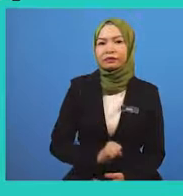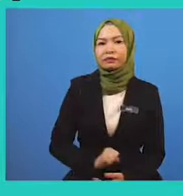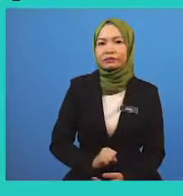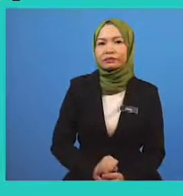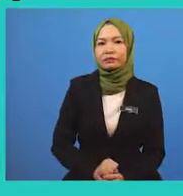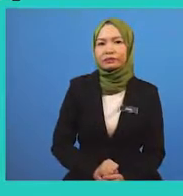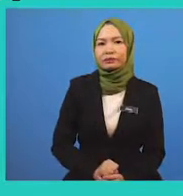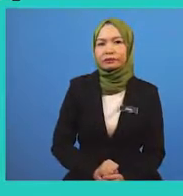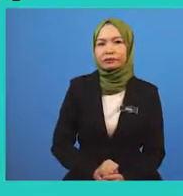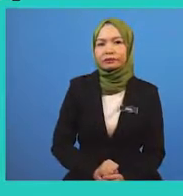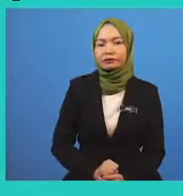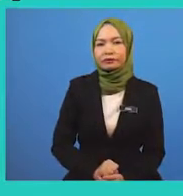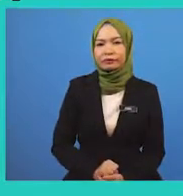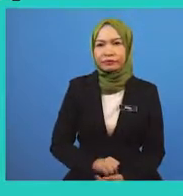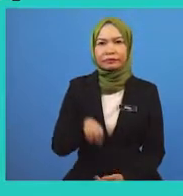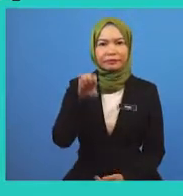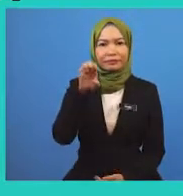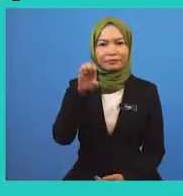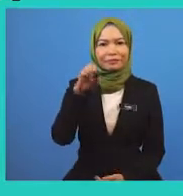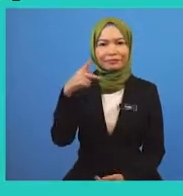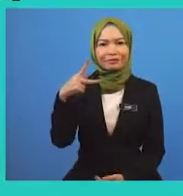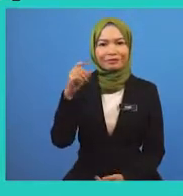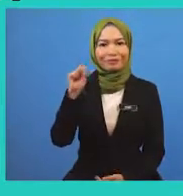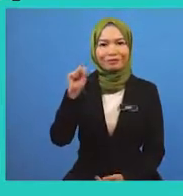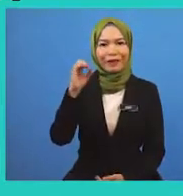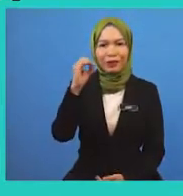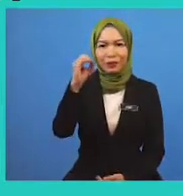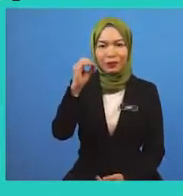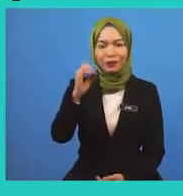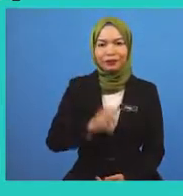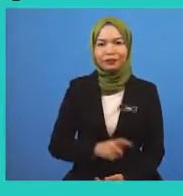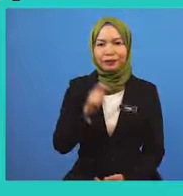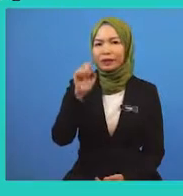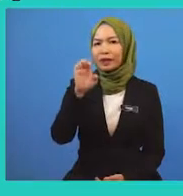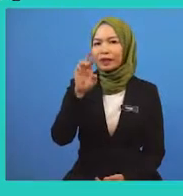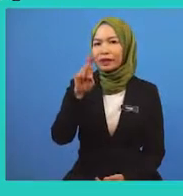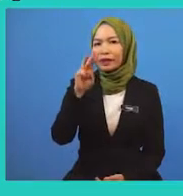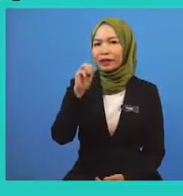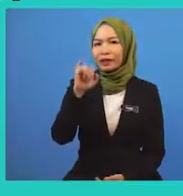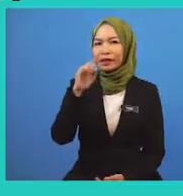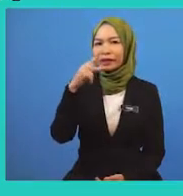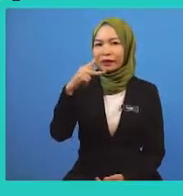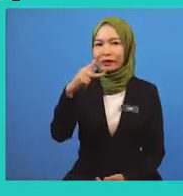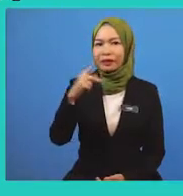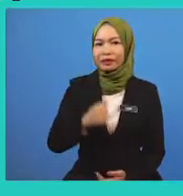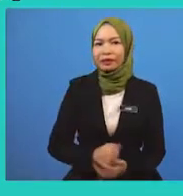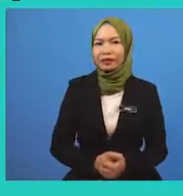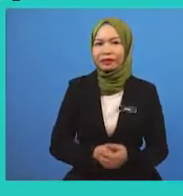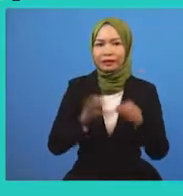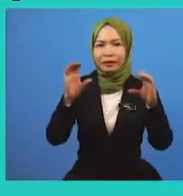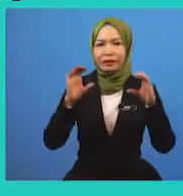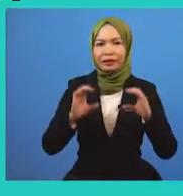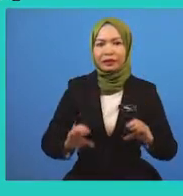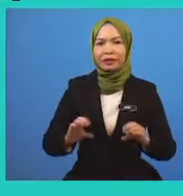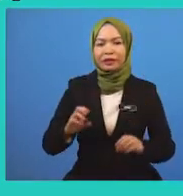Untuk memudahkan murid-murid mengingati semua ini, cikgu gunakan kaedah mnemonik